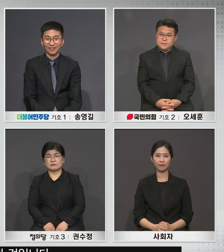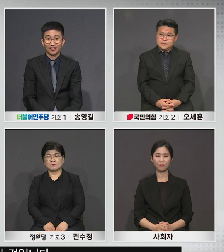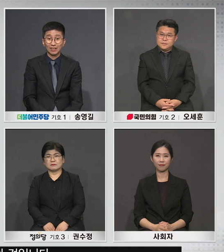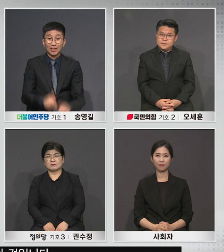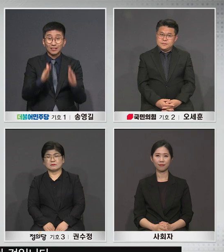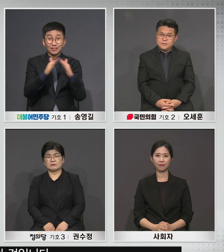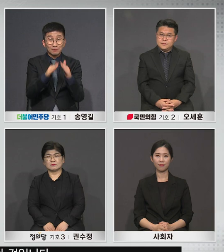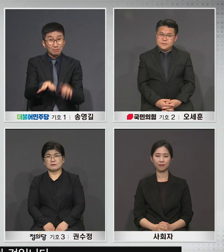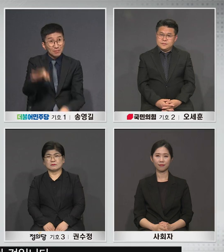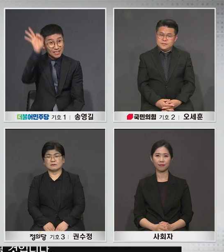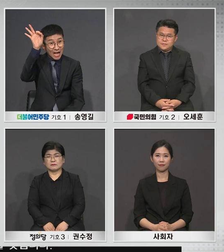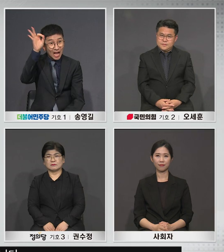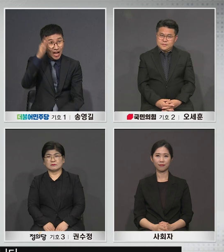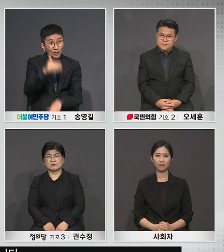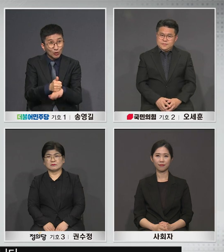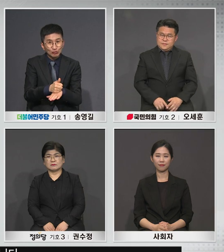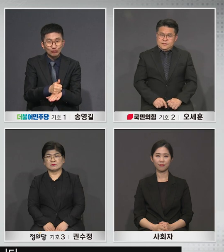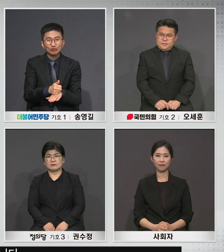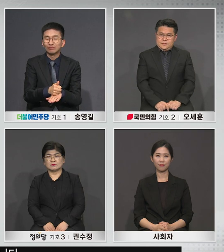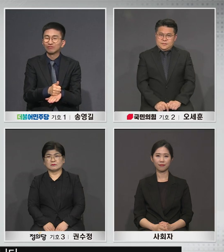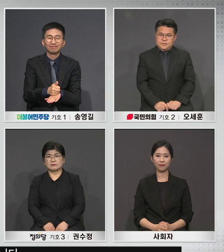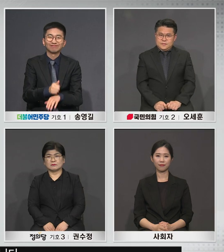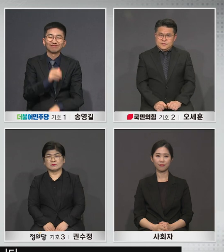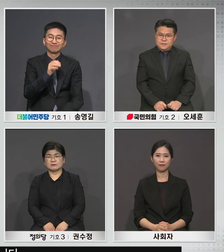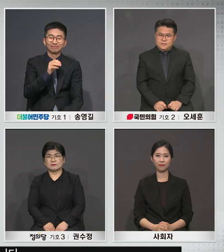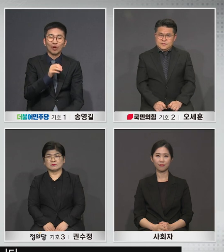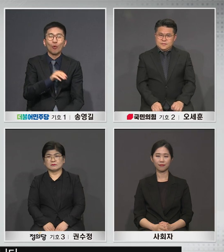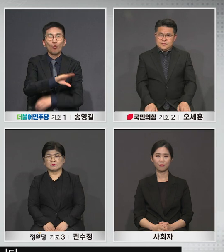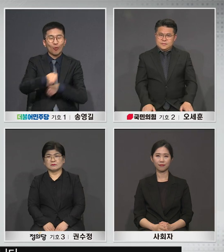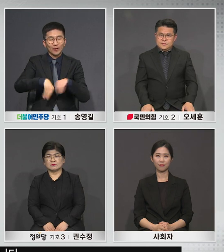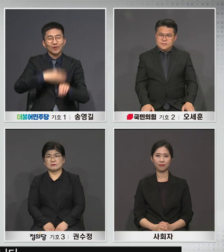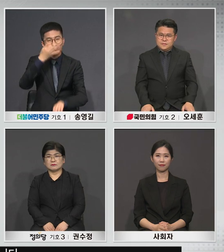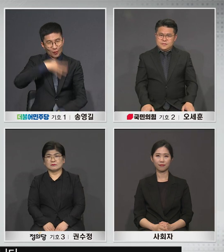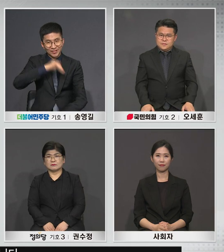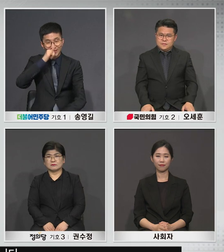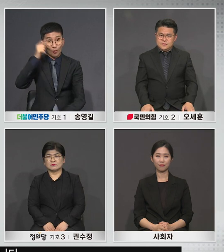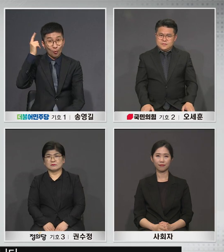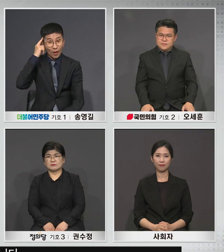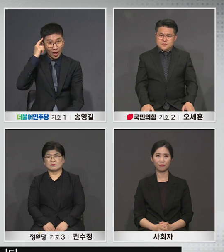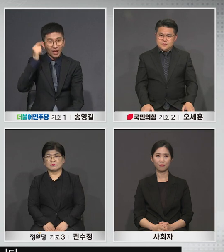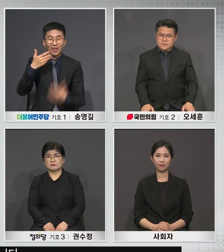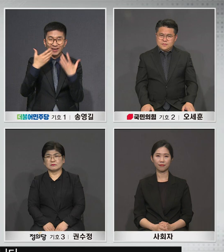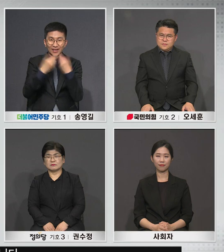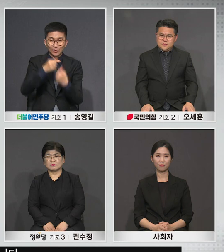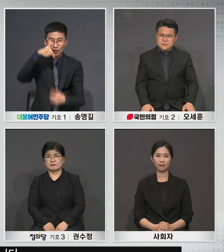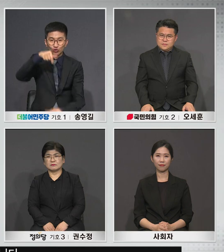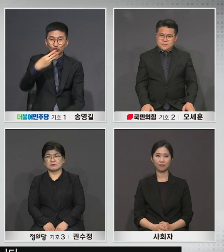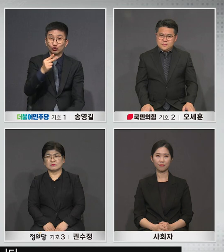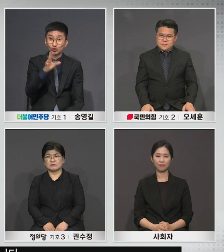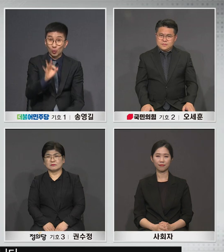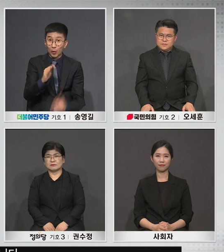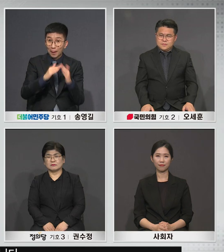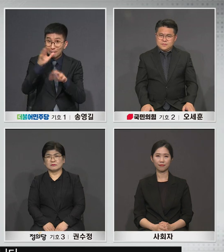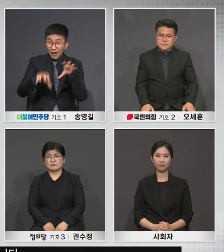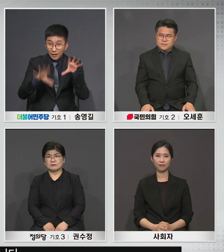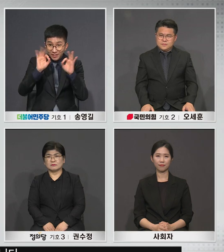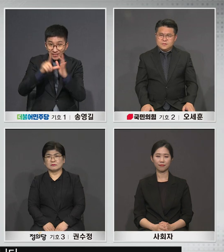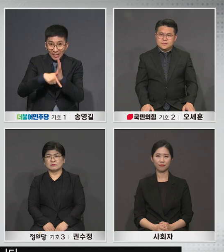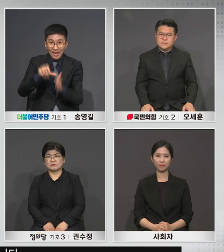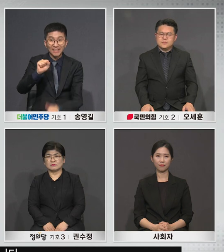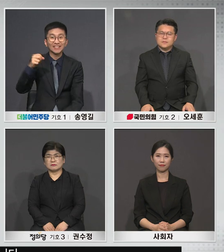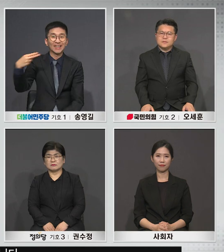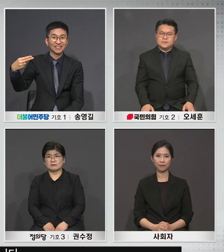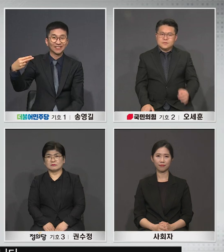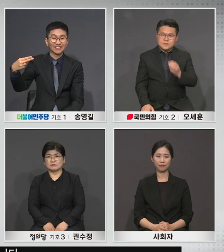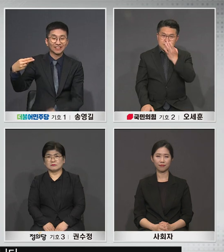비싸기 때문에 누구나 집이 효과를 발휘할 것입니다. 발휘할 것입니다. 구룡마을 같은 경우도 저는 SH공사가 평당 1천만 원에